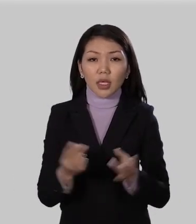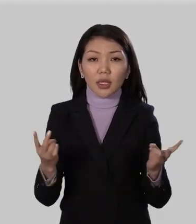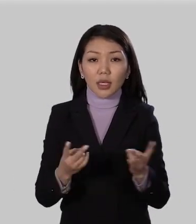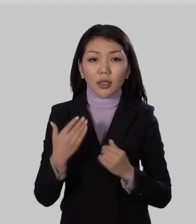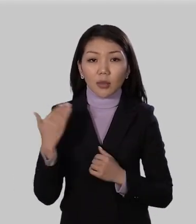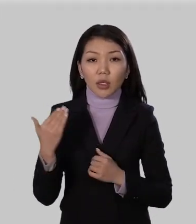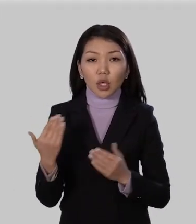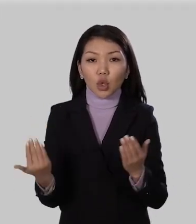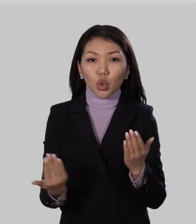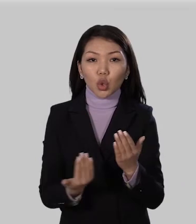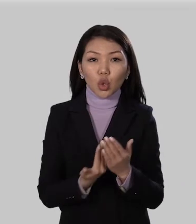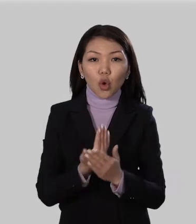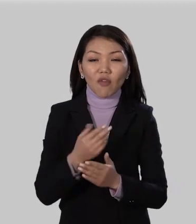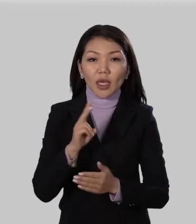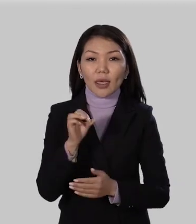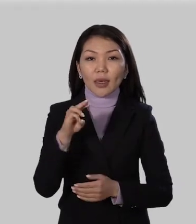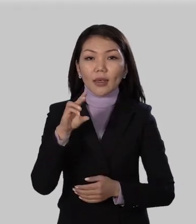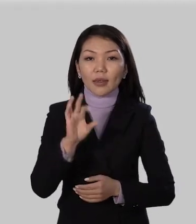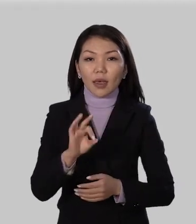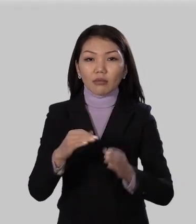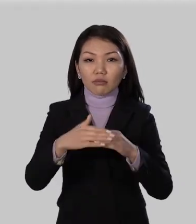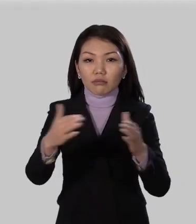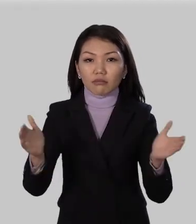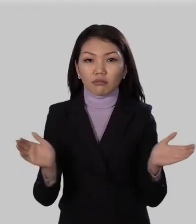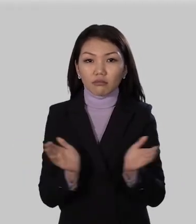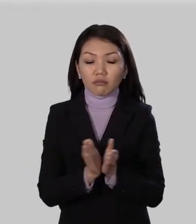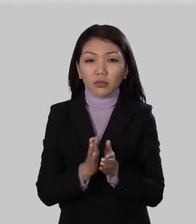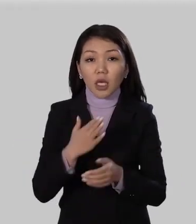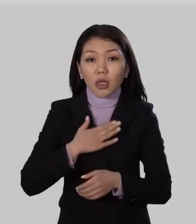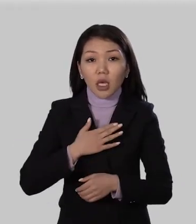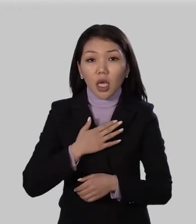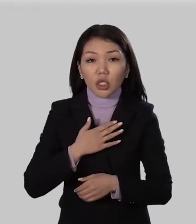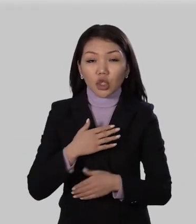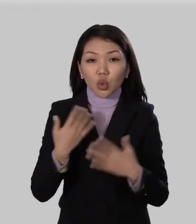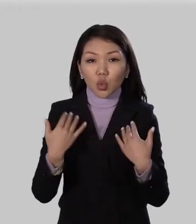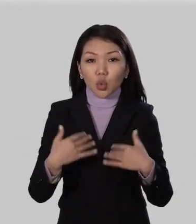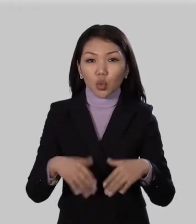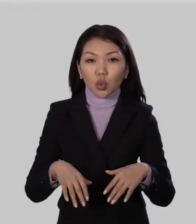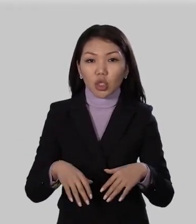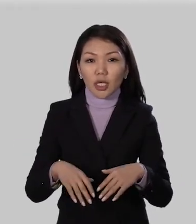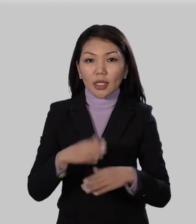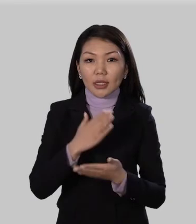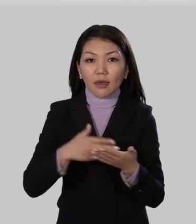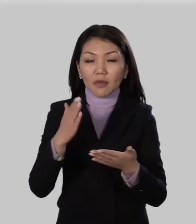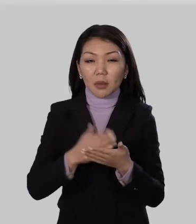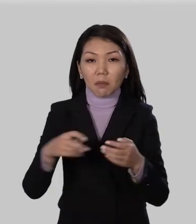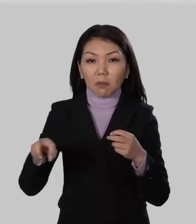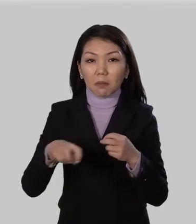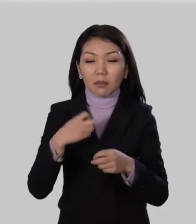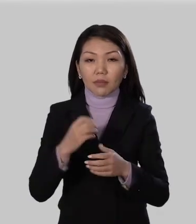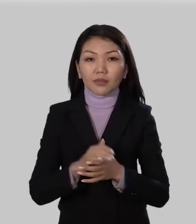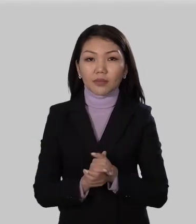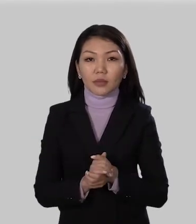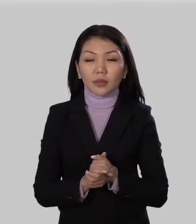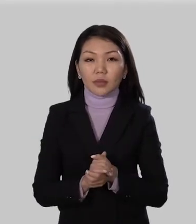Надобно ей новое корыто. Наш-то совсем раскололось.